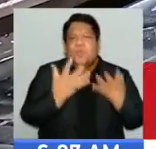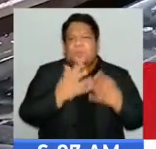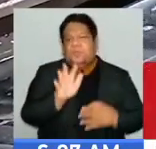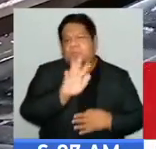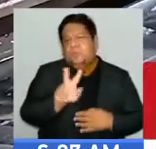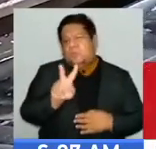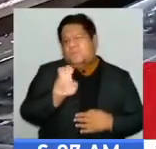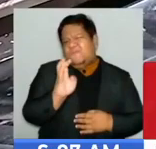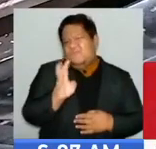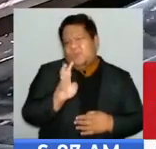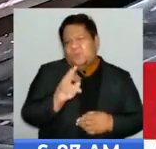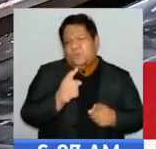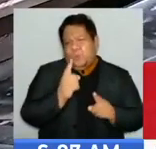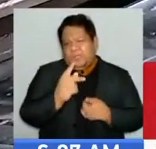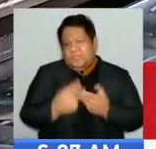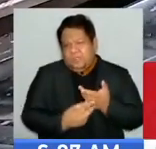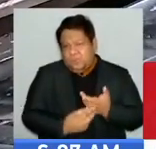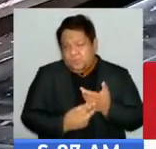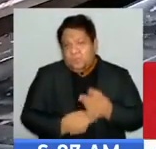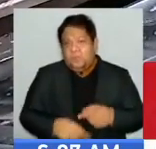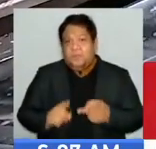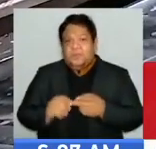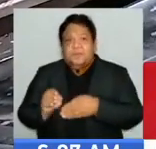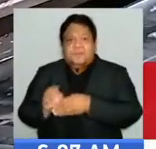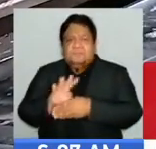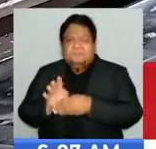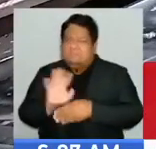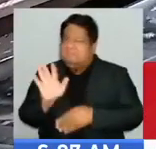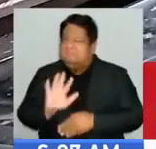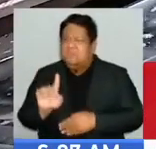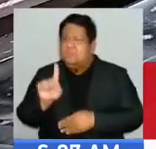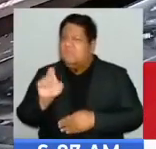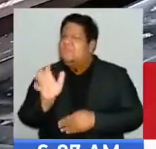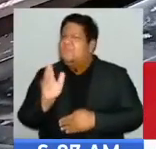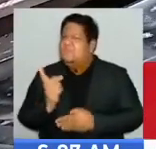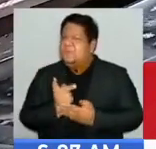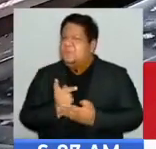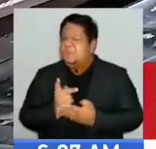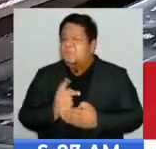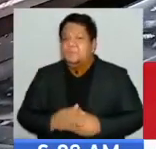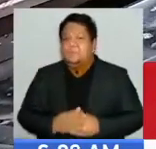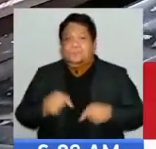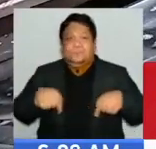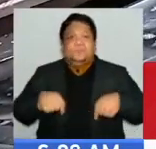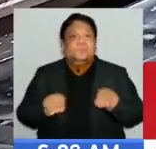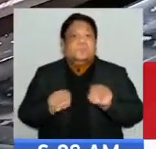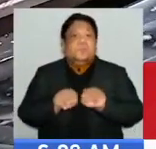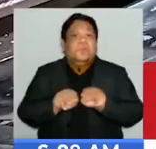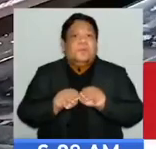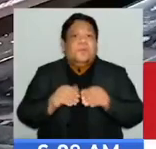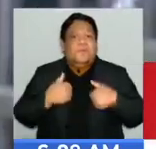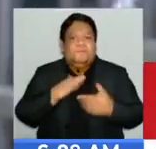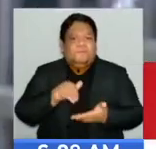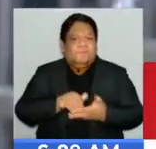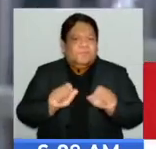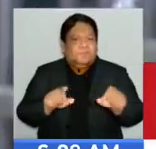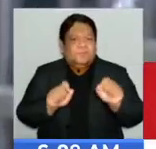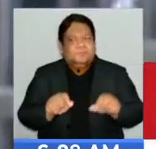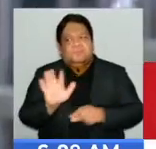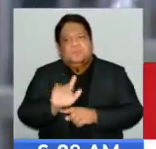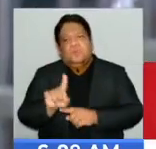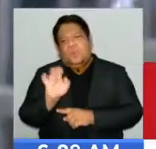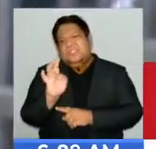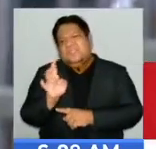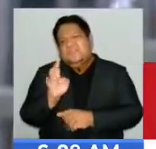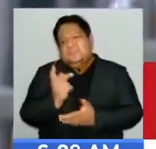ng Tilapia dito sa Marikina public market may mga pwestong nagtitinda nito sa halagang php10 kada kilo nabaha